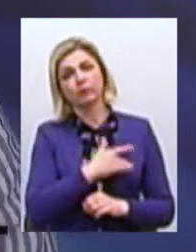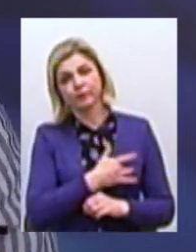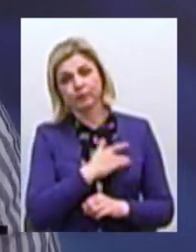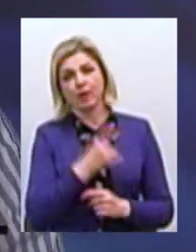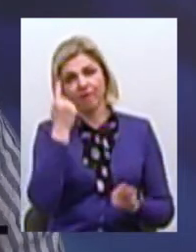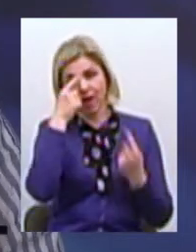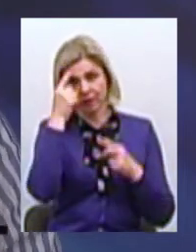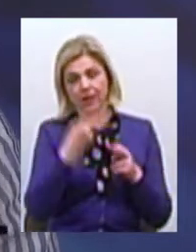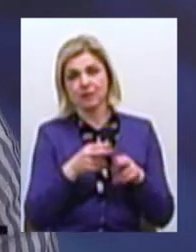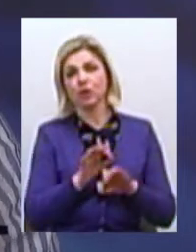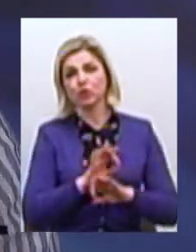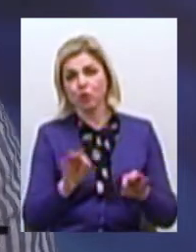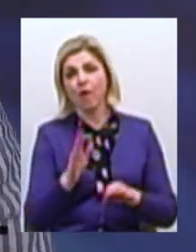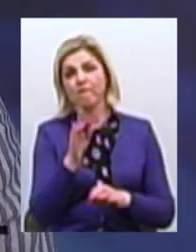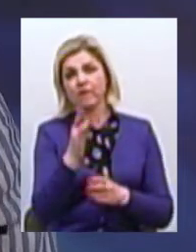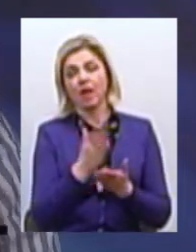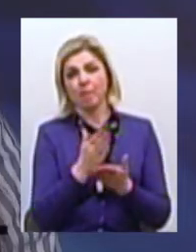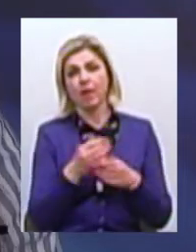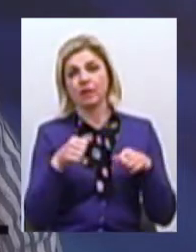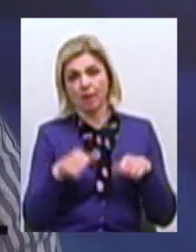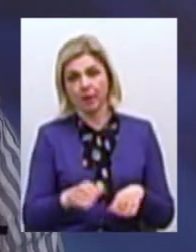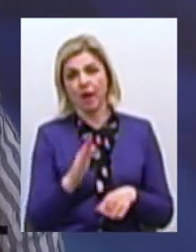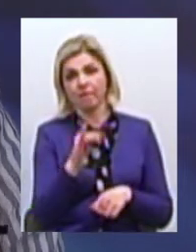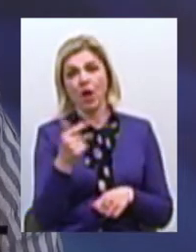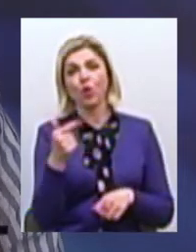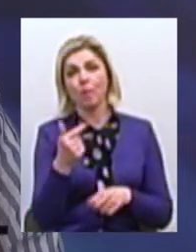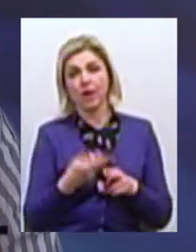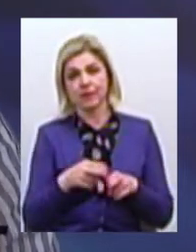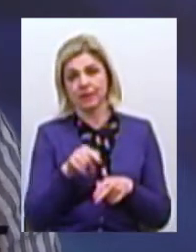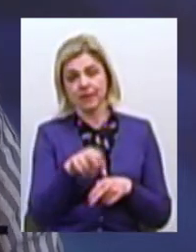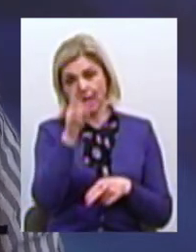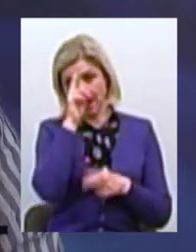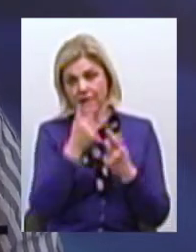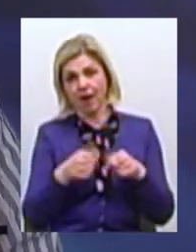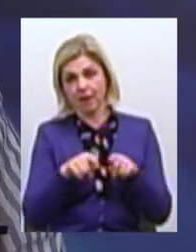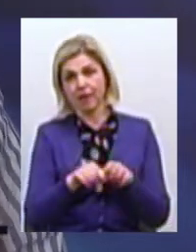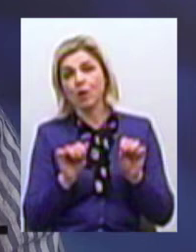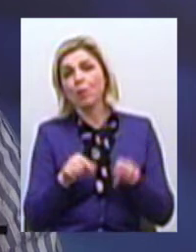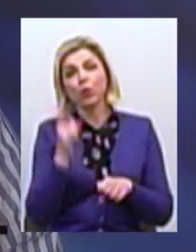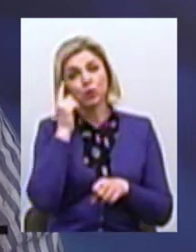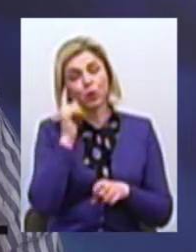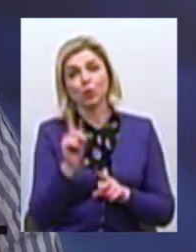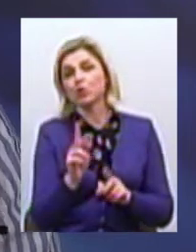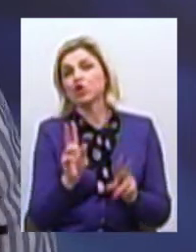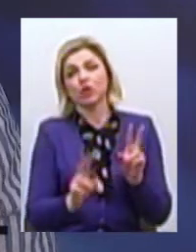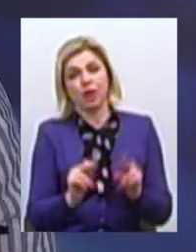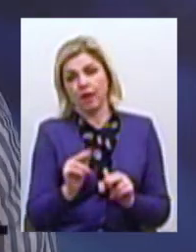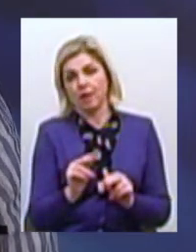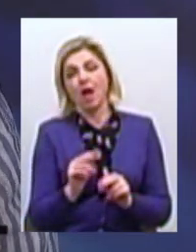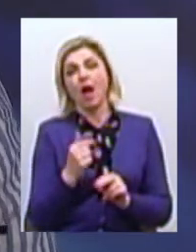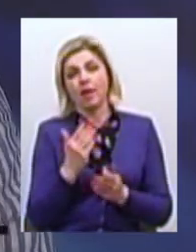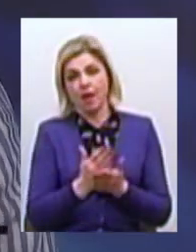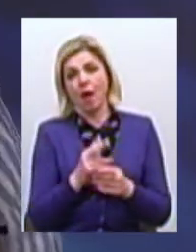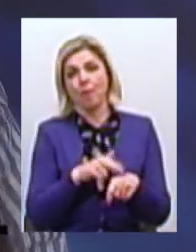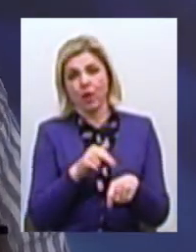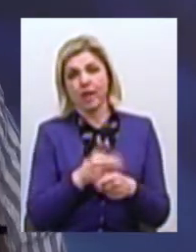– це чудово, ви маєте на це право, ви ж громадянин цієї країни, можете думати, що вважаєте за доречним, тому що є поліція,